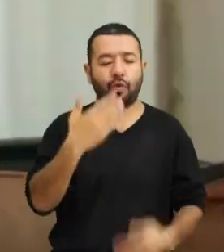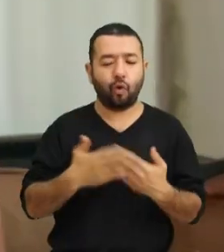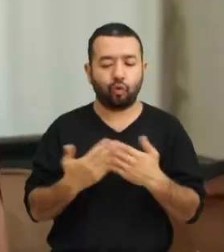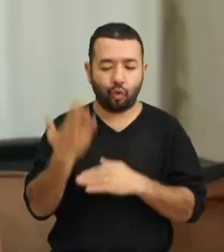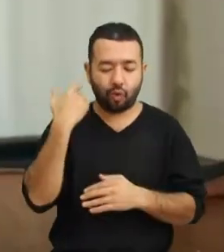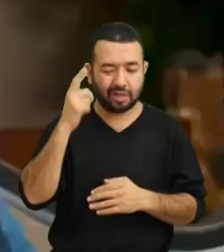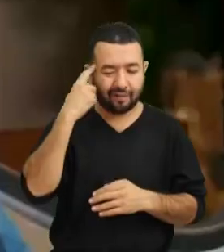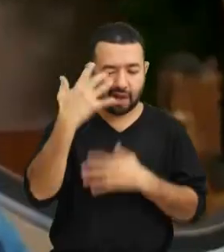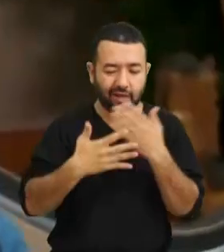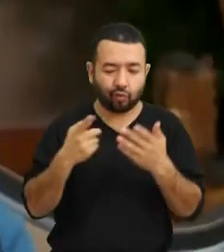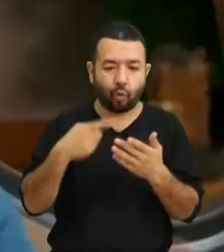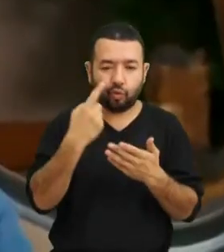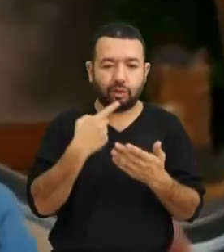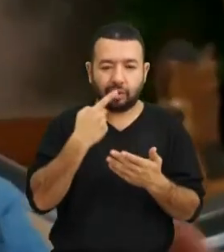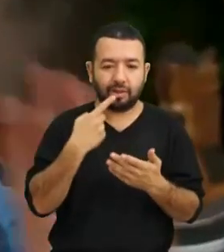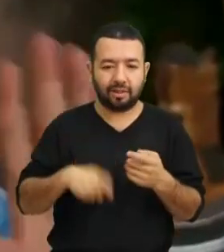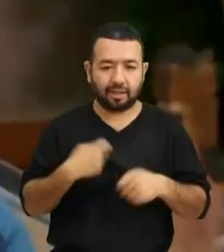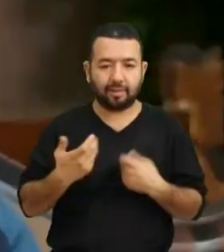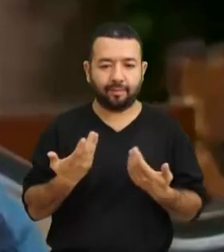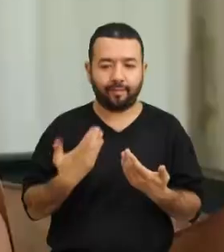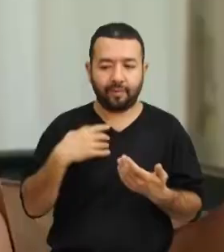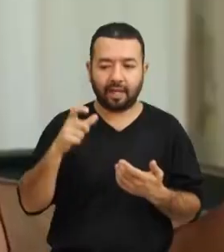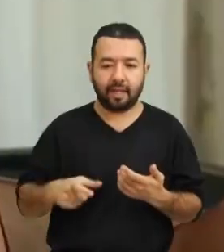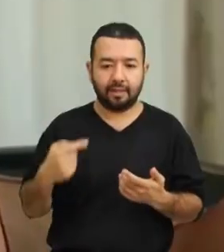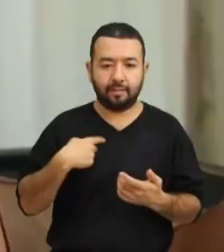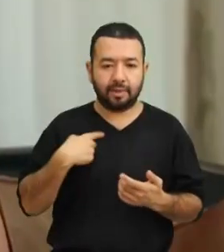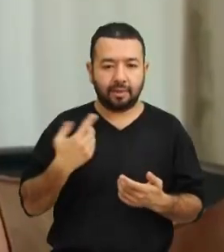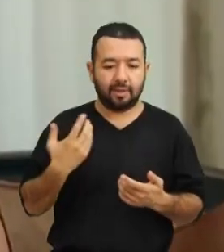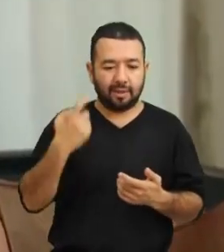neye takacağını bilemiyor. Allah beni de iyice bunalttı anneciğim.